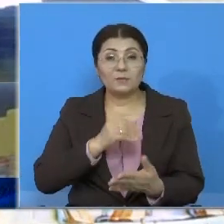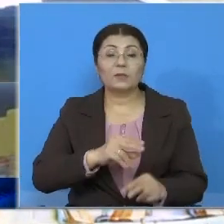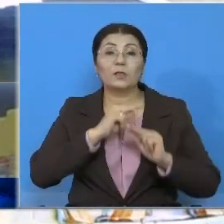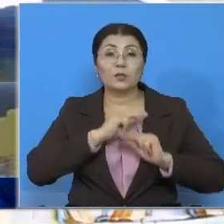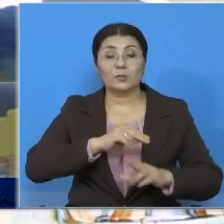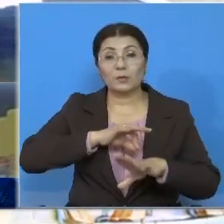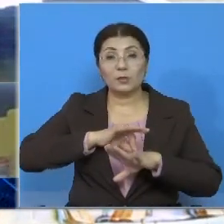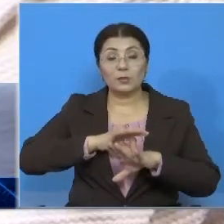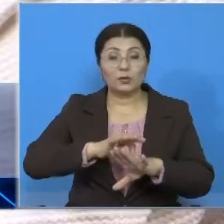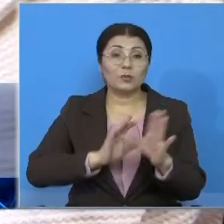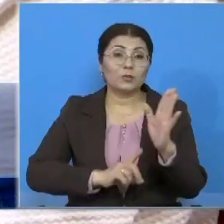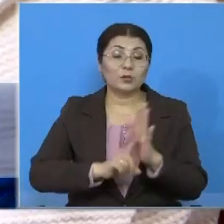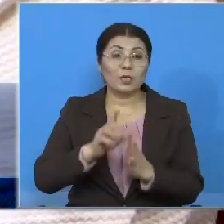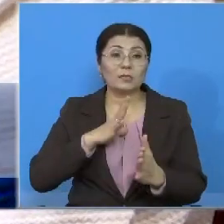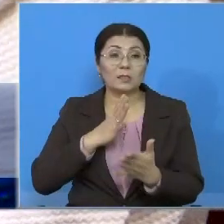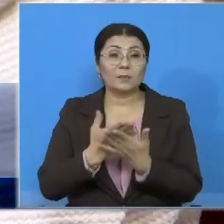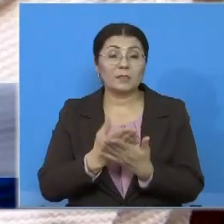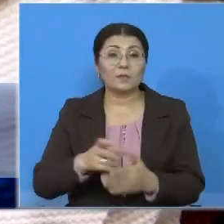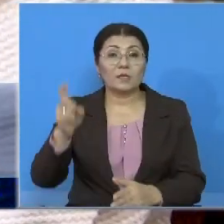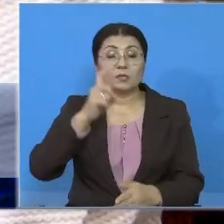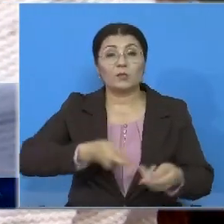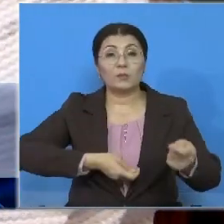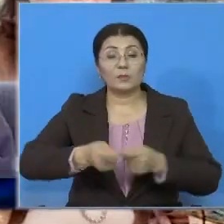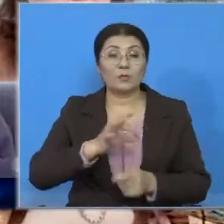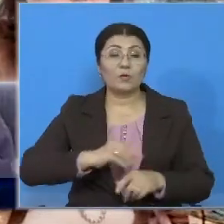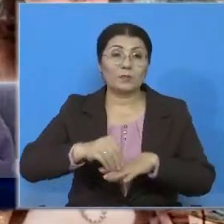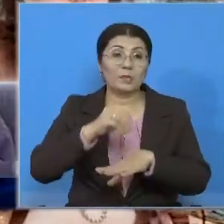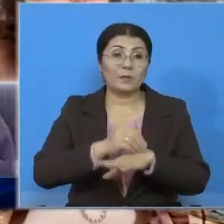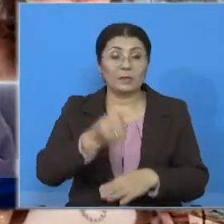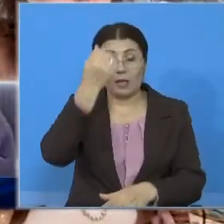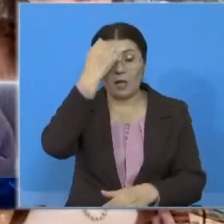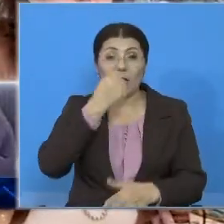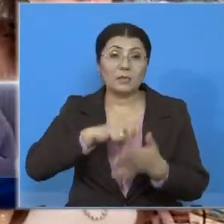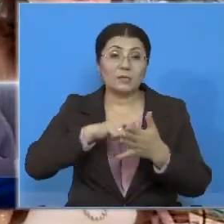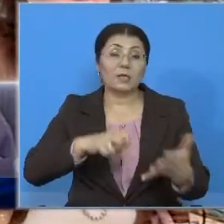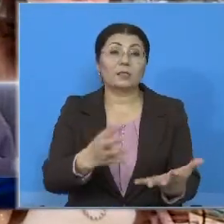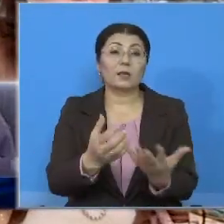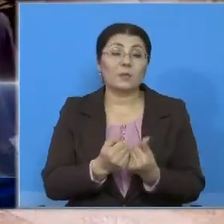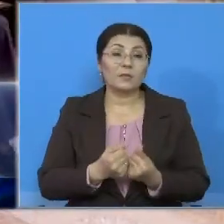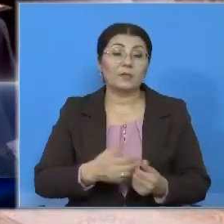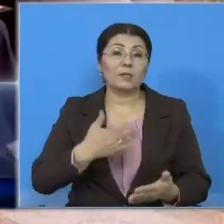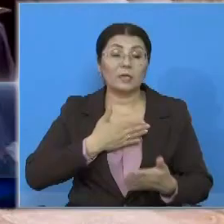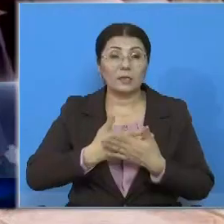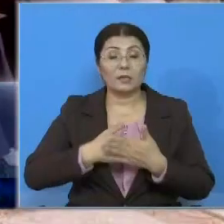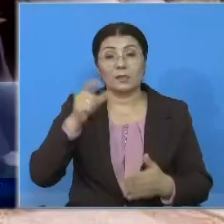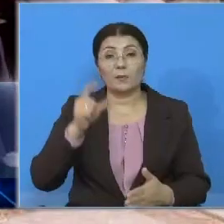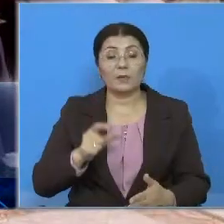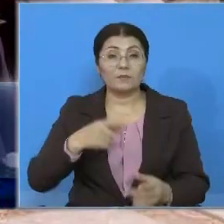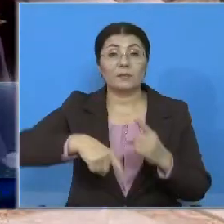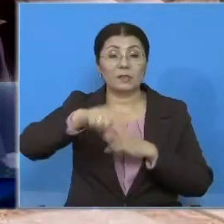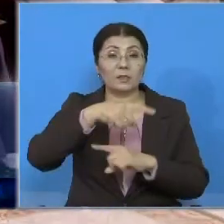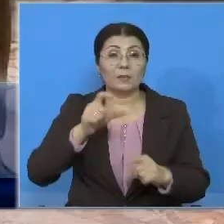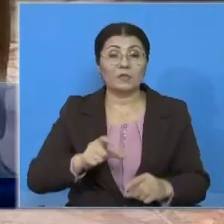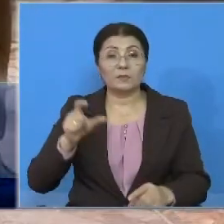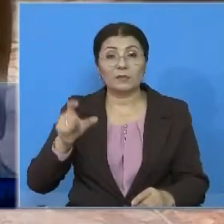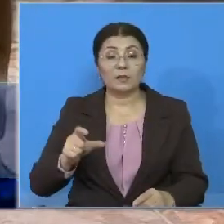сол кезде пайда болған. Шара кезінде шаруашылық басшылары облыс әкімі атынан алғыс хатқа ие болды. Белгілі қоғам қайраткерлері, бизнес қауымдастық